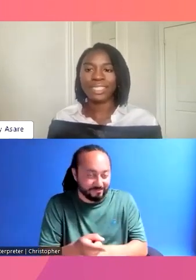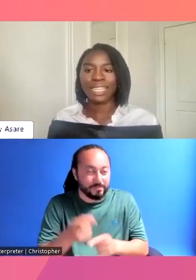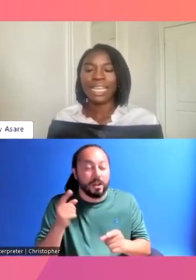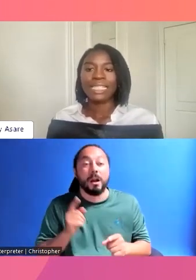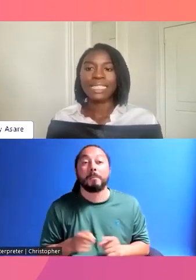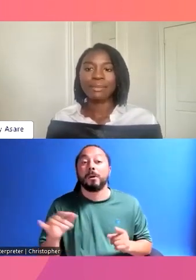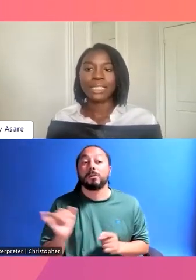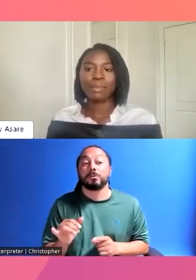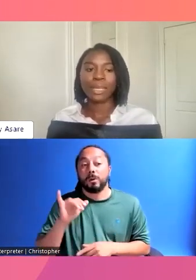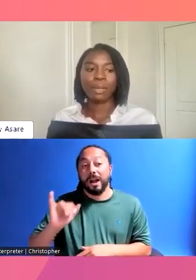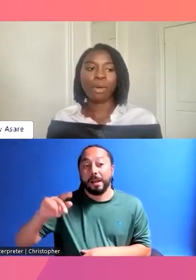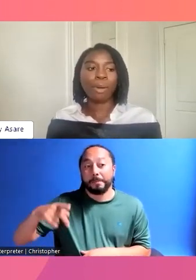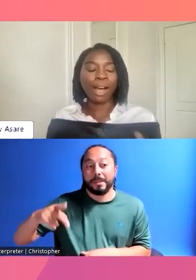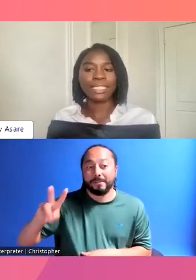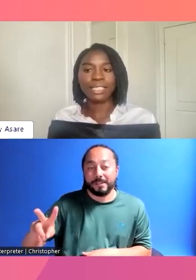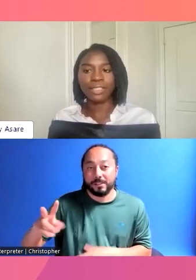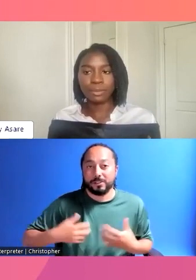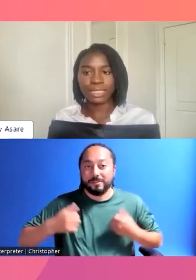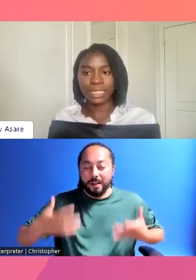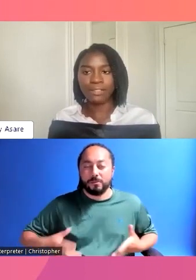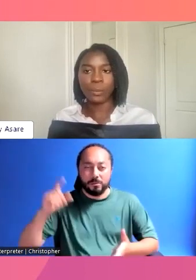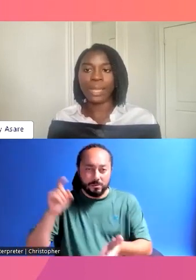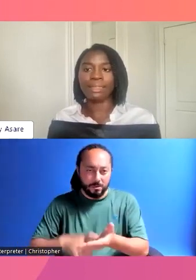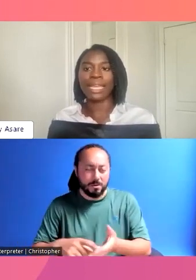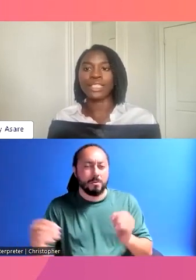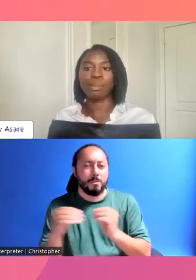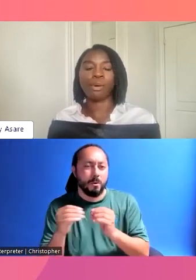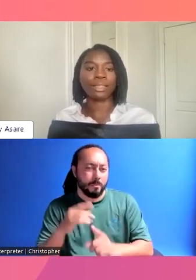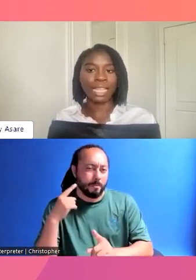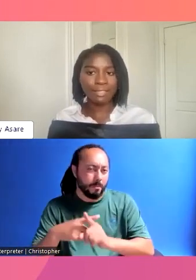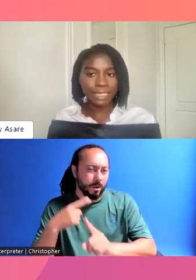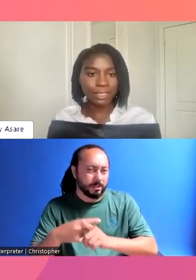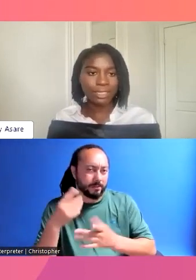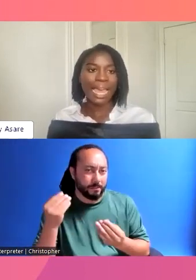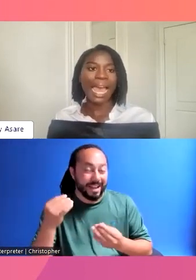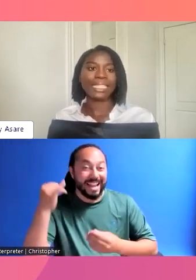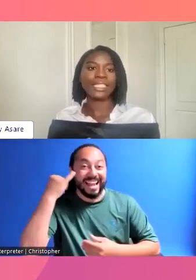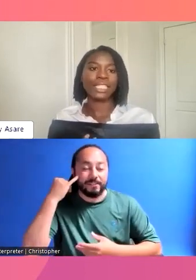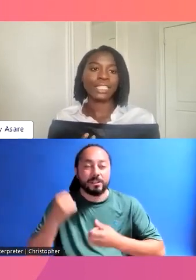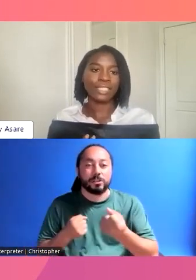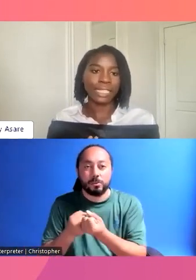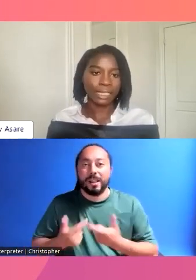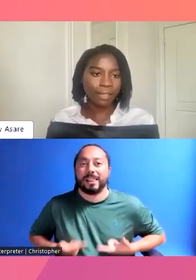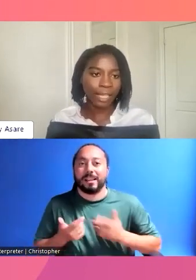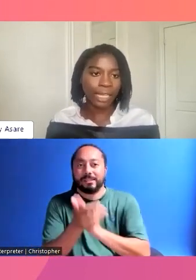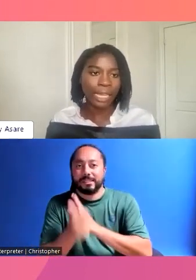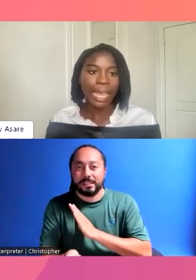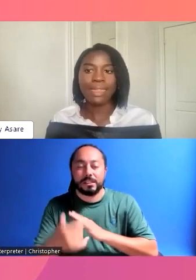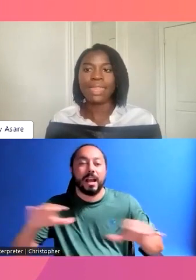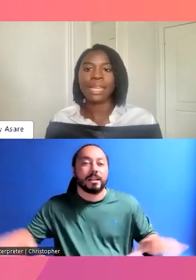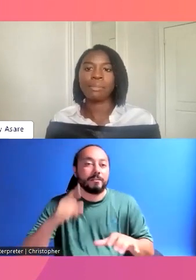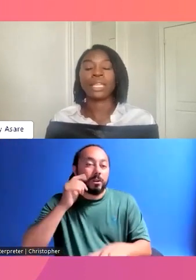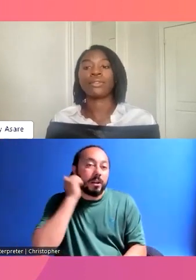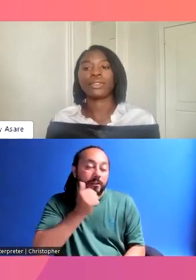Et l'intervention qui à l'intention des survivants de l'AVC semble être plus positivement reçue